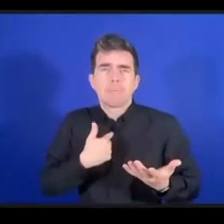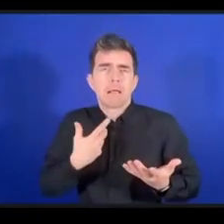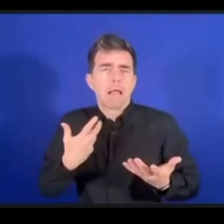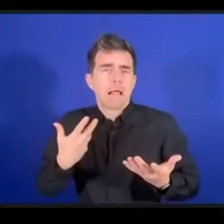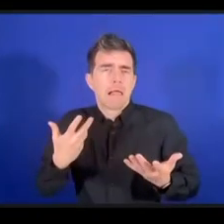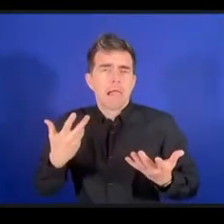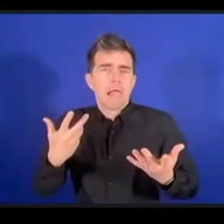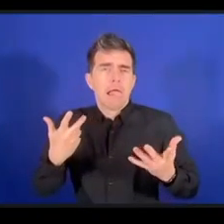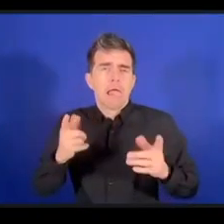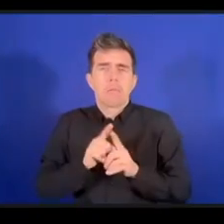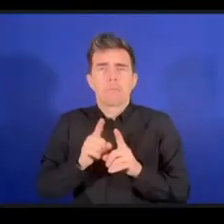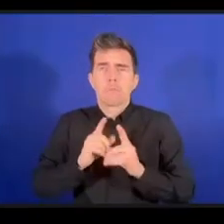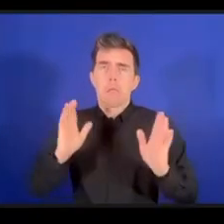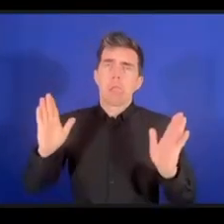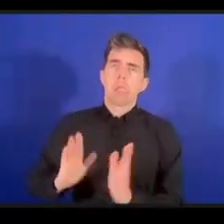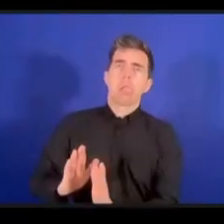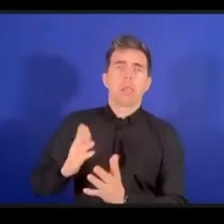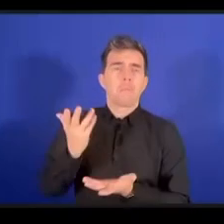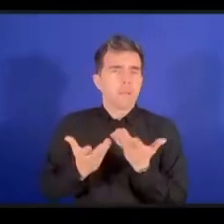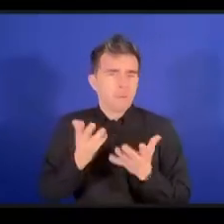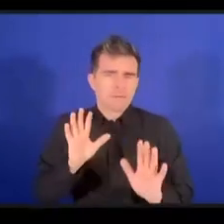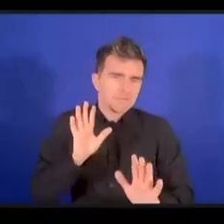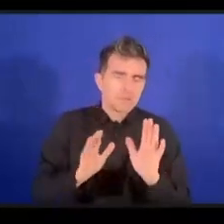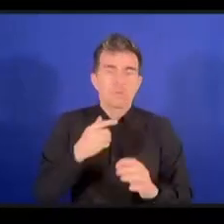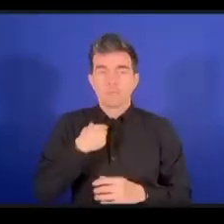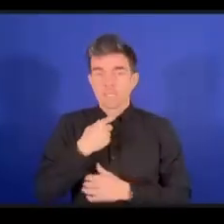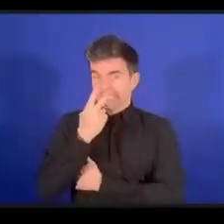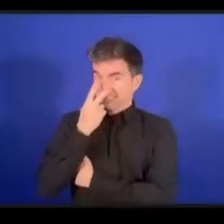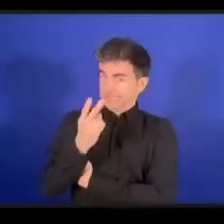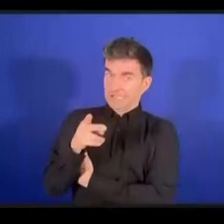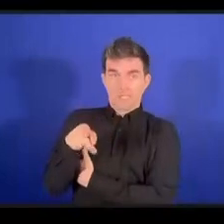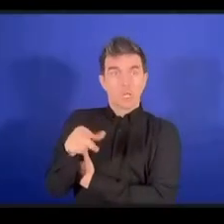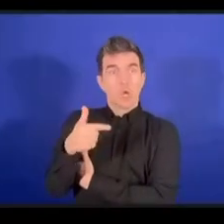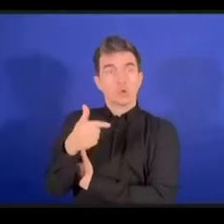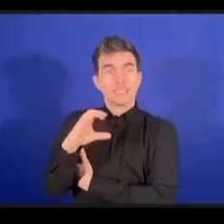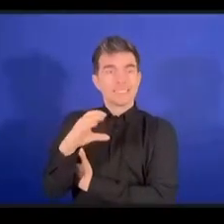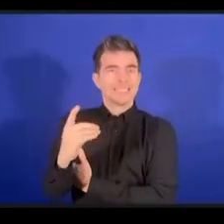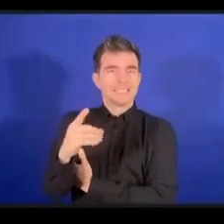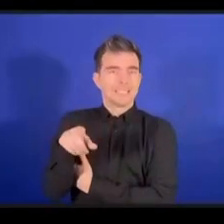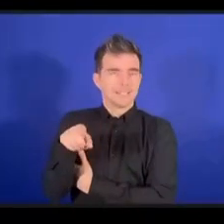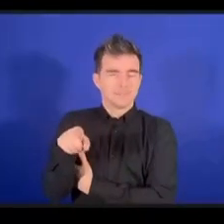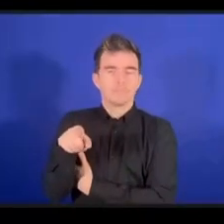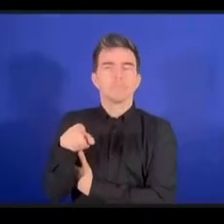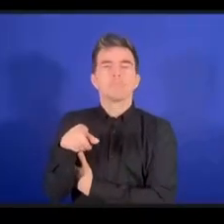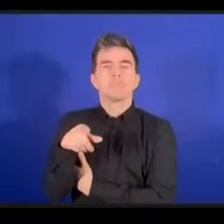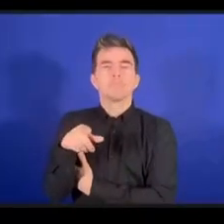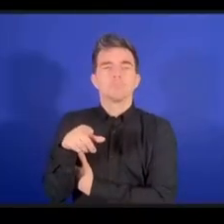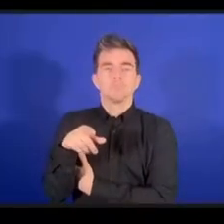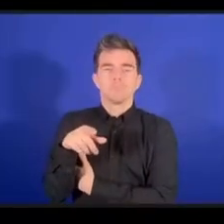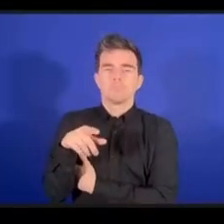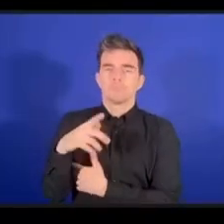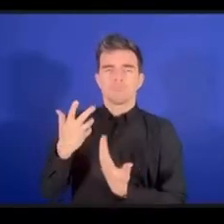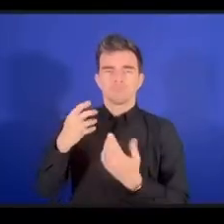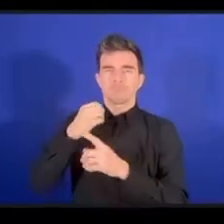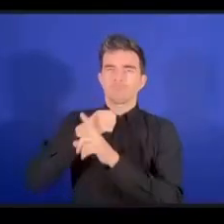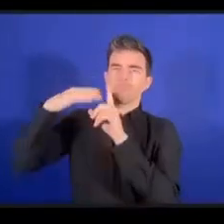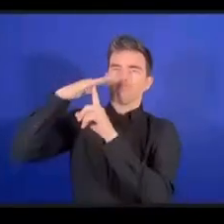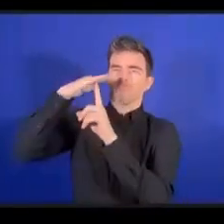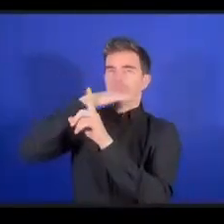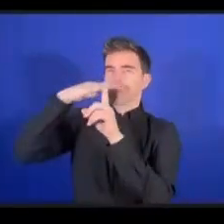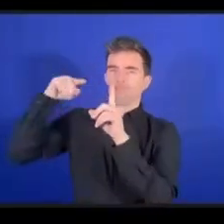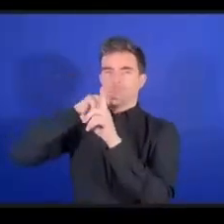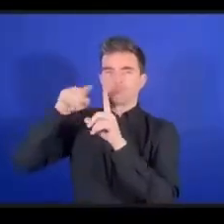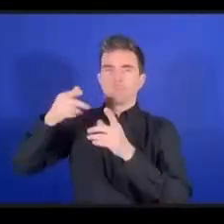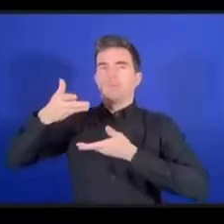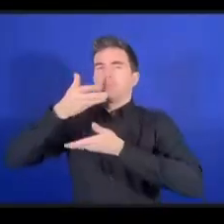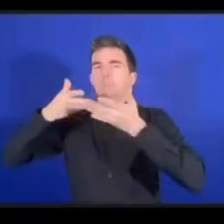我觉得它还是一种从上往下的那么一种